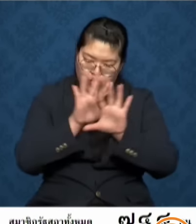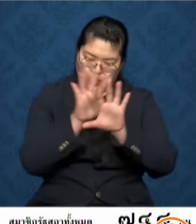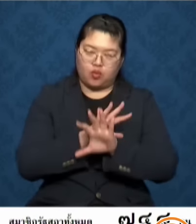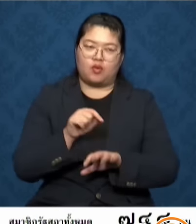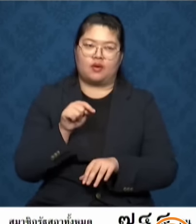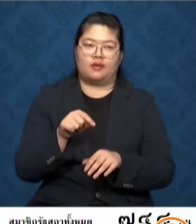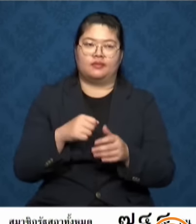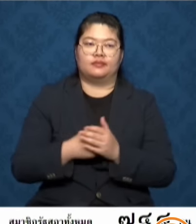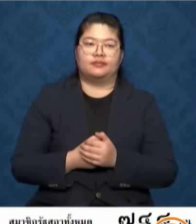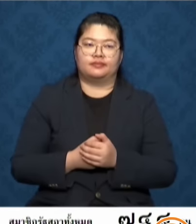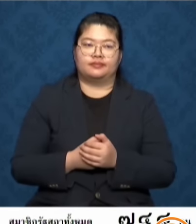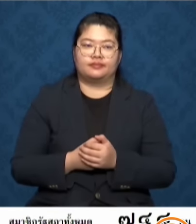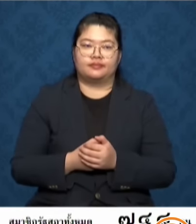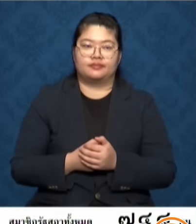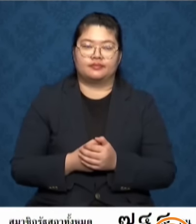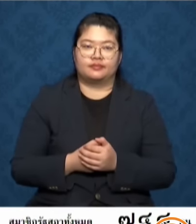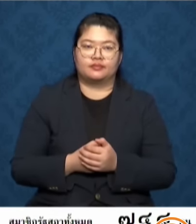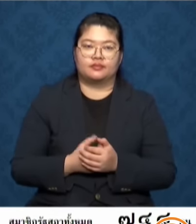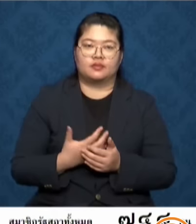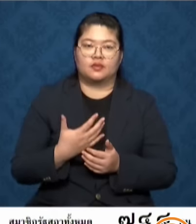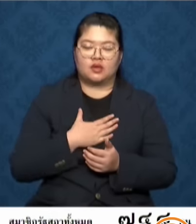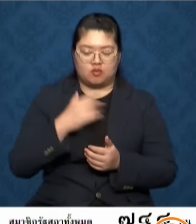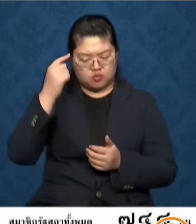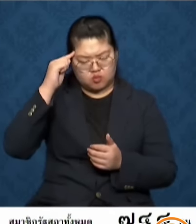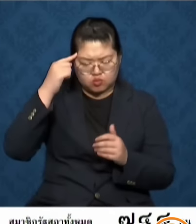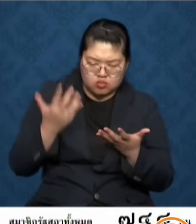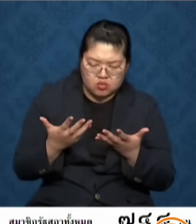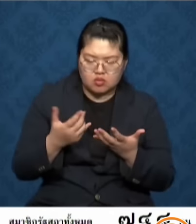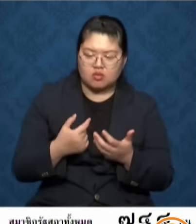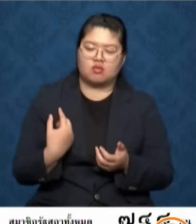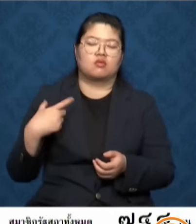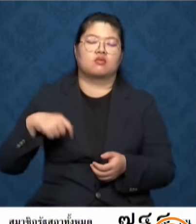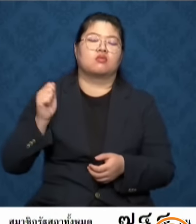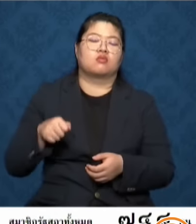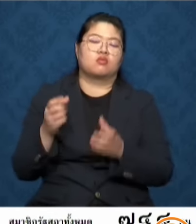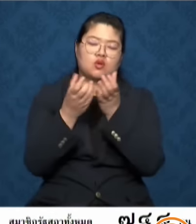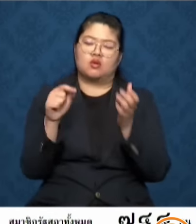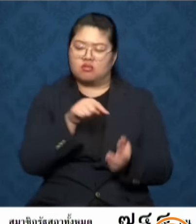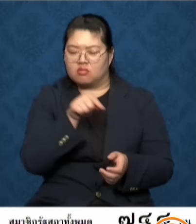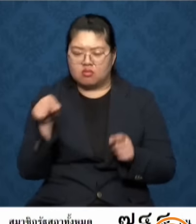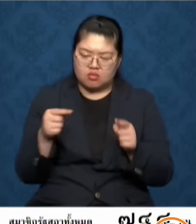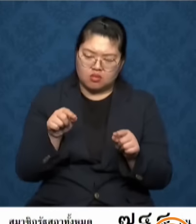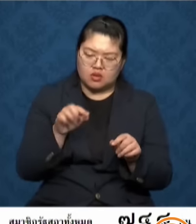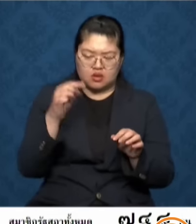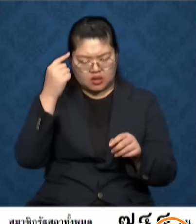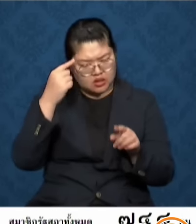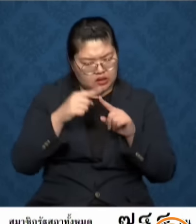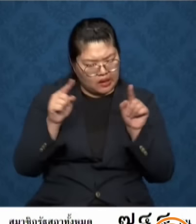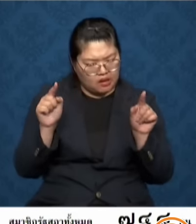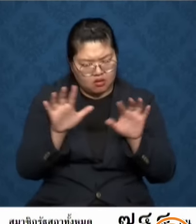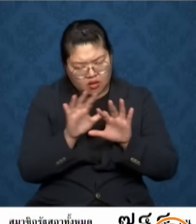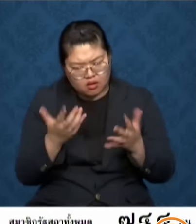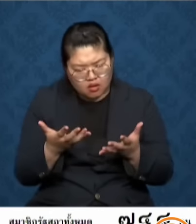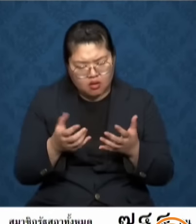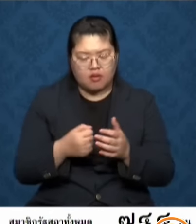บกับข้อความใควธส่ายกลางซึงกอจะทำใหเราไม่ได้รู้วทั้งสองท่านนั้นมองเรื่นอย่ไรไปมากกาทเราเหอยู่แล้วในคำวธิชัย